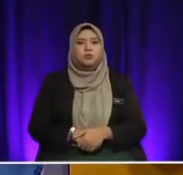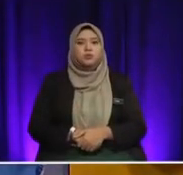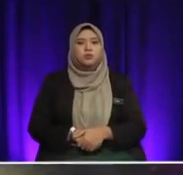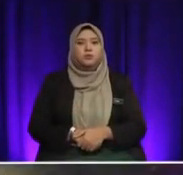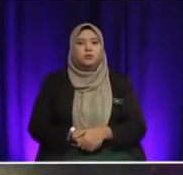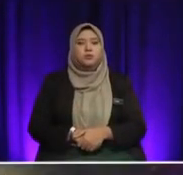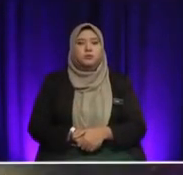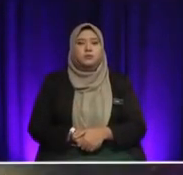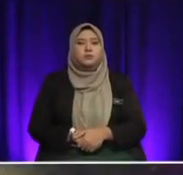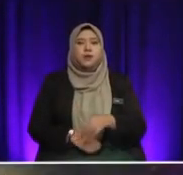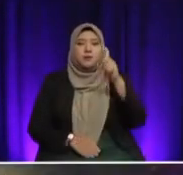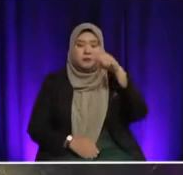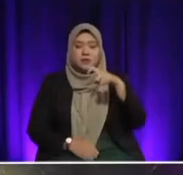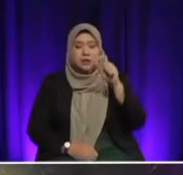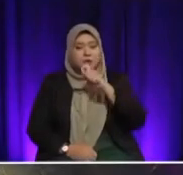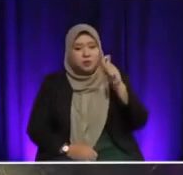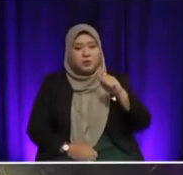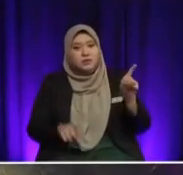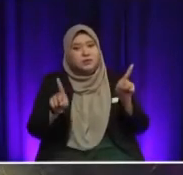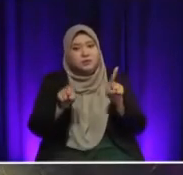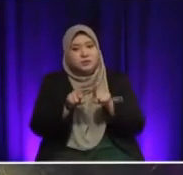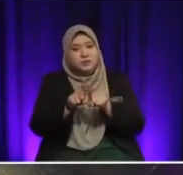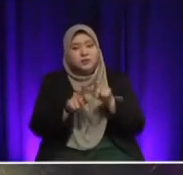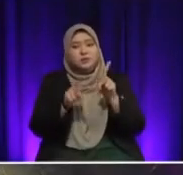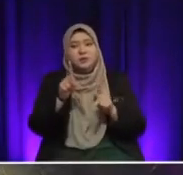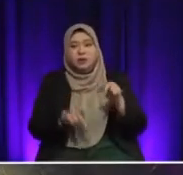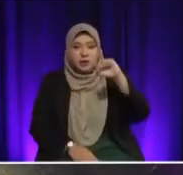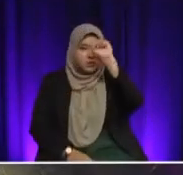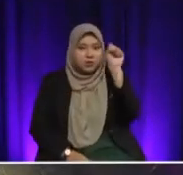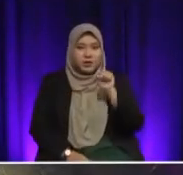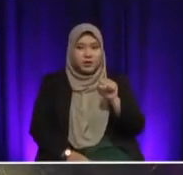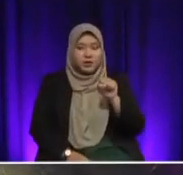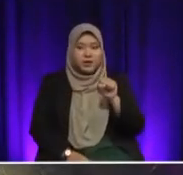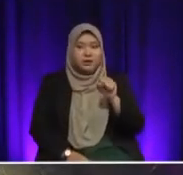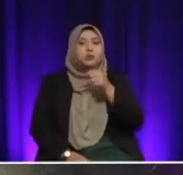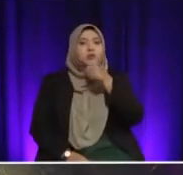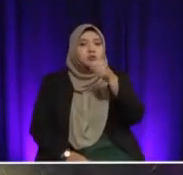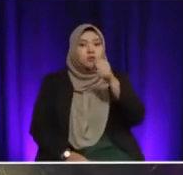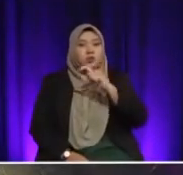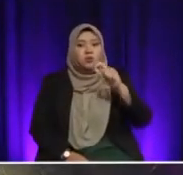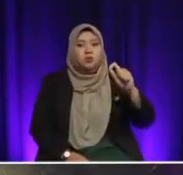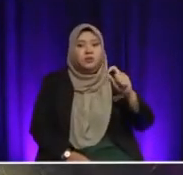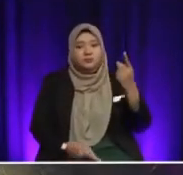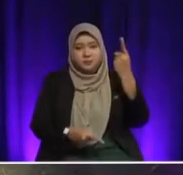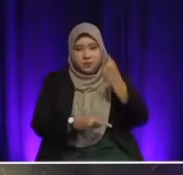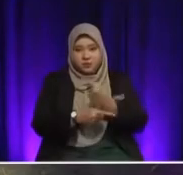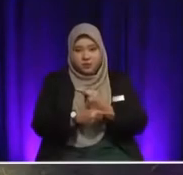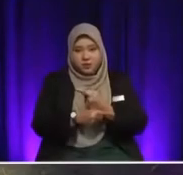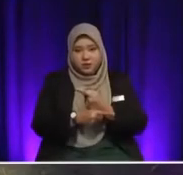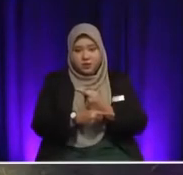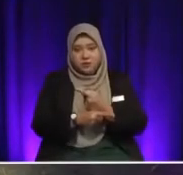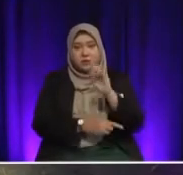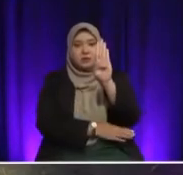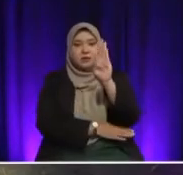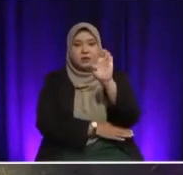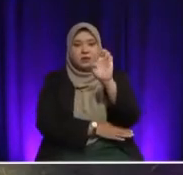Salah lah. Rugi markah. Baik. Dia, sebab dia tulis betul, palsu. Kalau tulis salah, benar, pun tak boleh. Dia nak